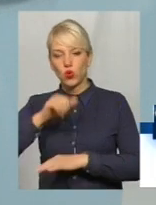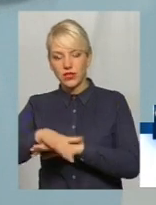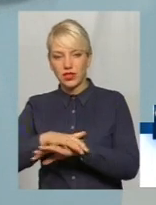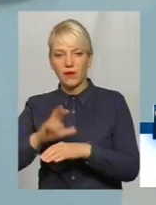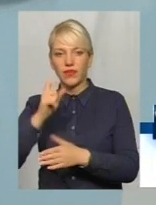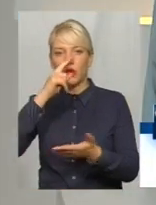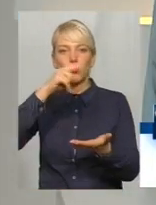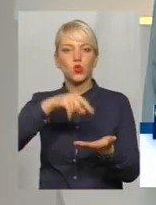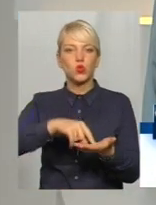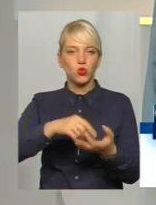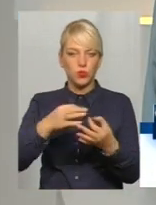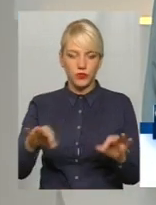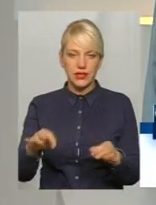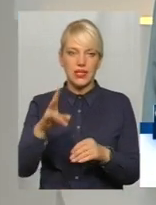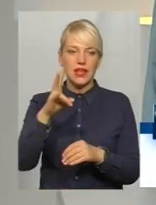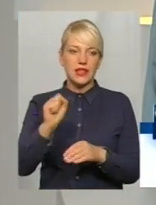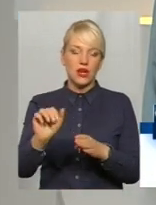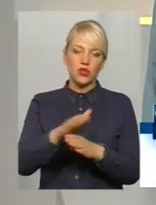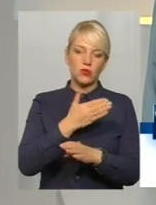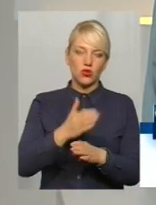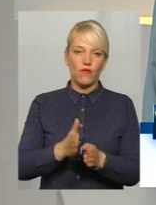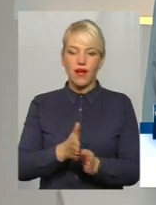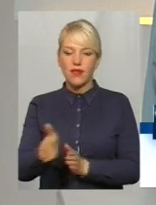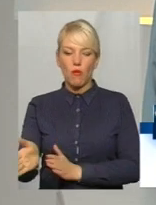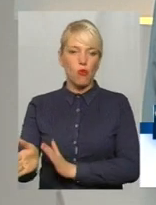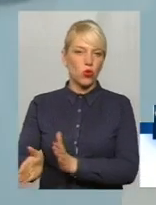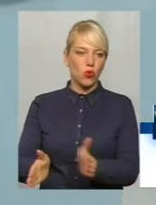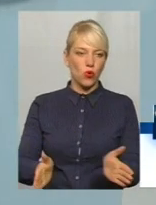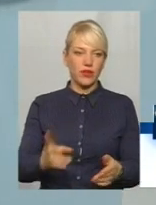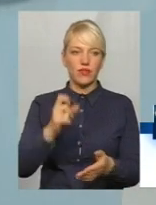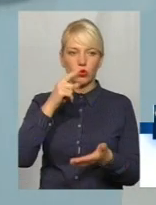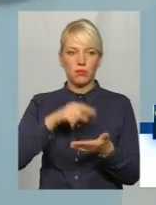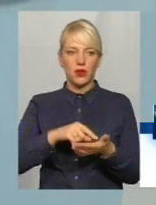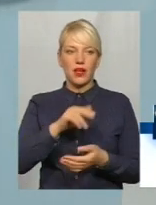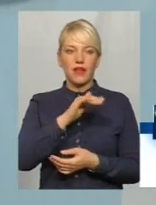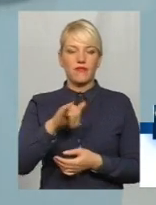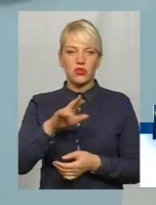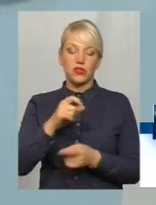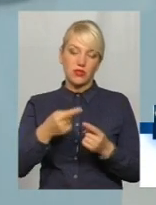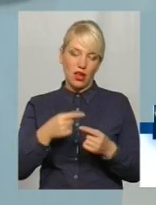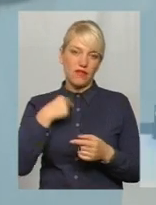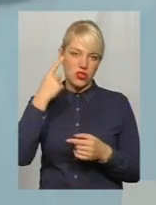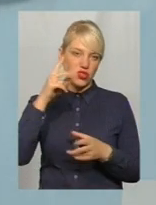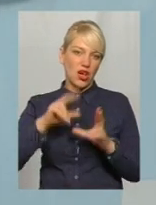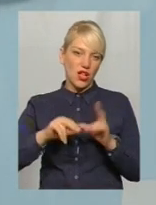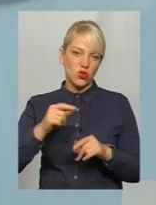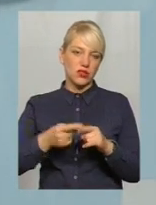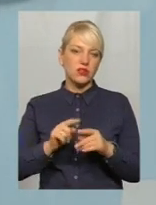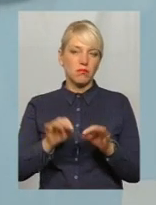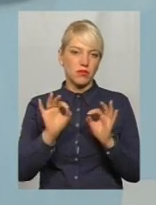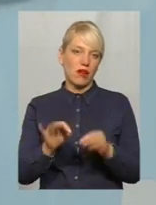доступність, і на розмежування потоків, і на доступність фізіотерапії. Це слушне зауваження, думаю, його варто